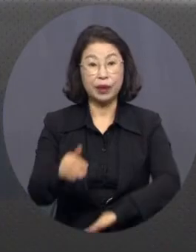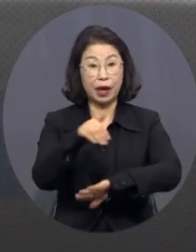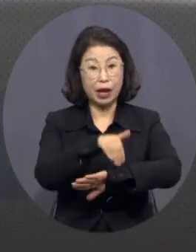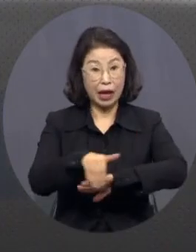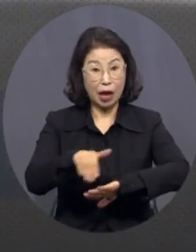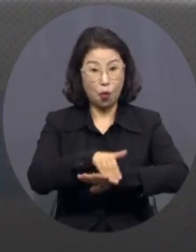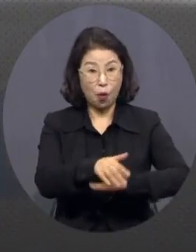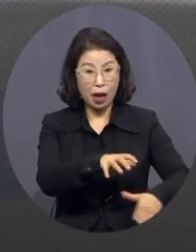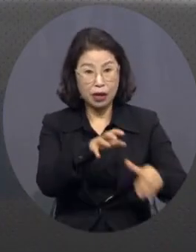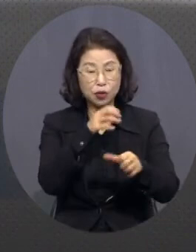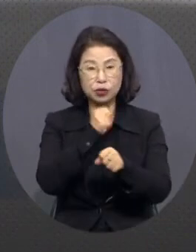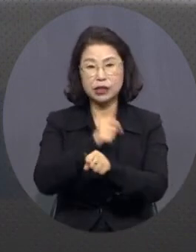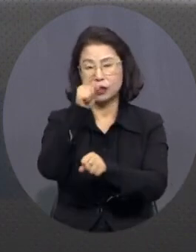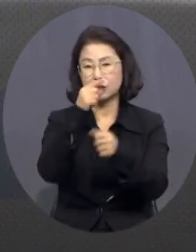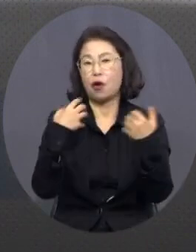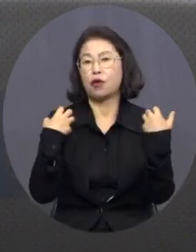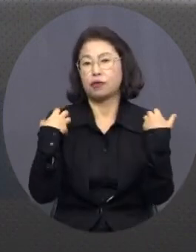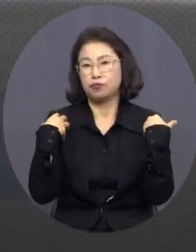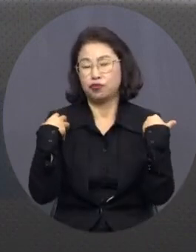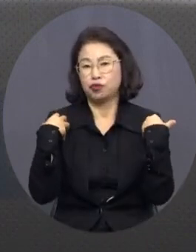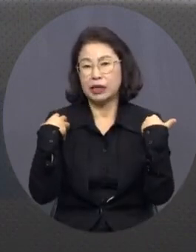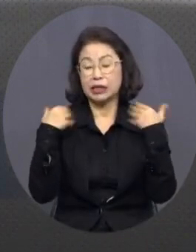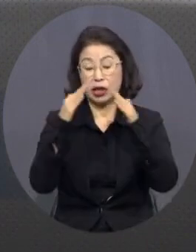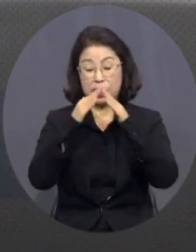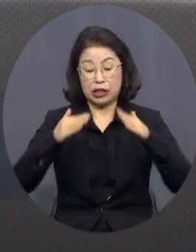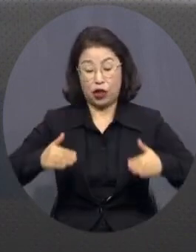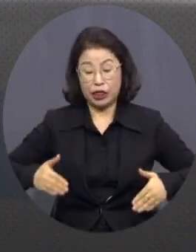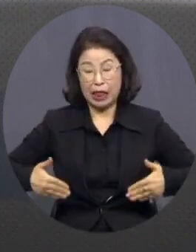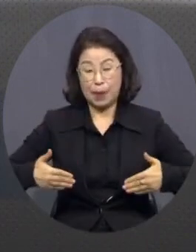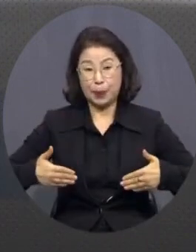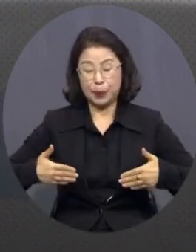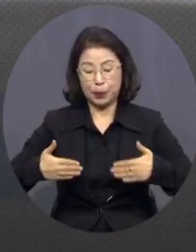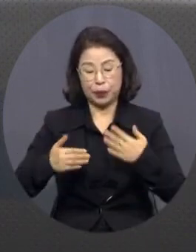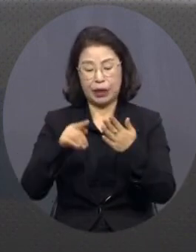근거로 정부에서 호남지 연결되는